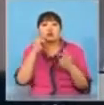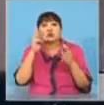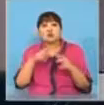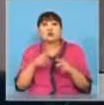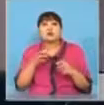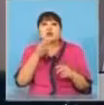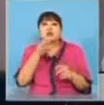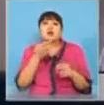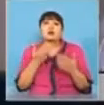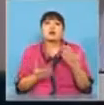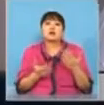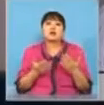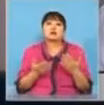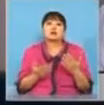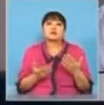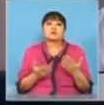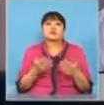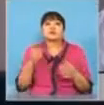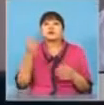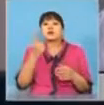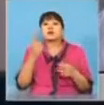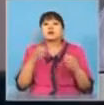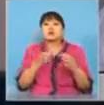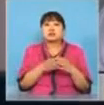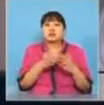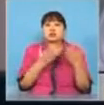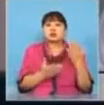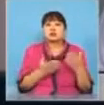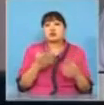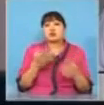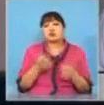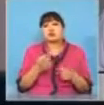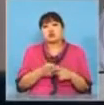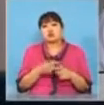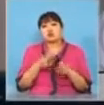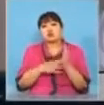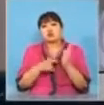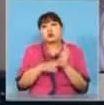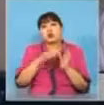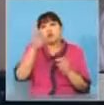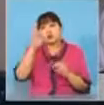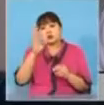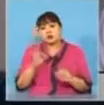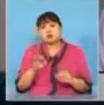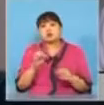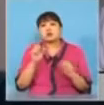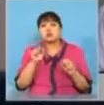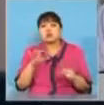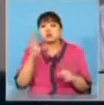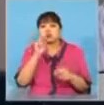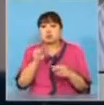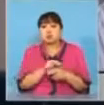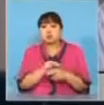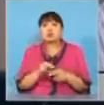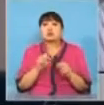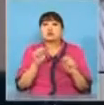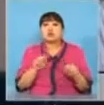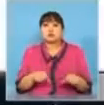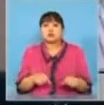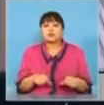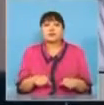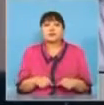алдын ала алу үшін ең бірінші сатыста алғанда сонда 98% емделді деп санауға